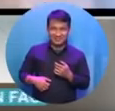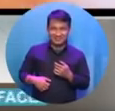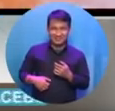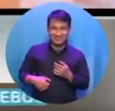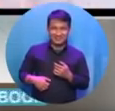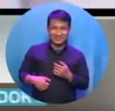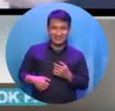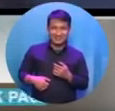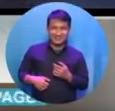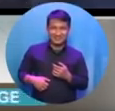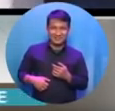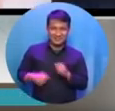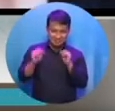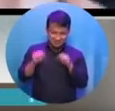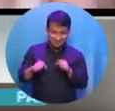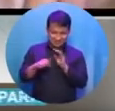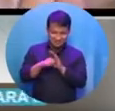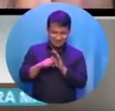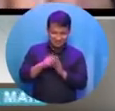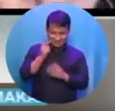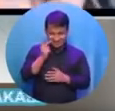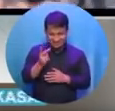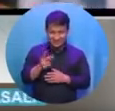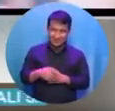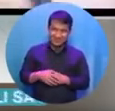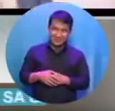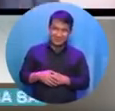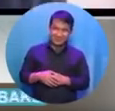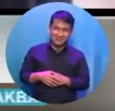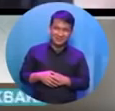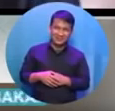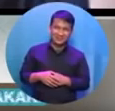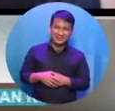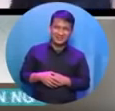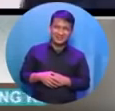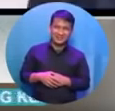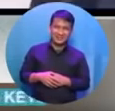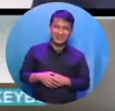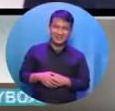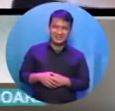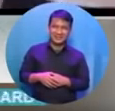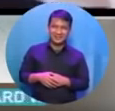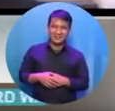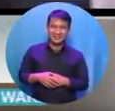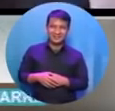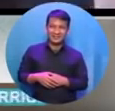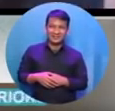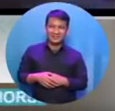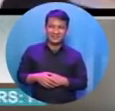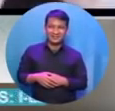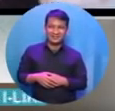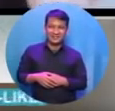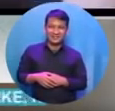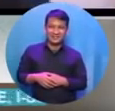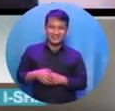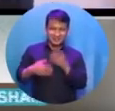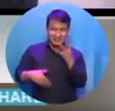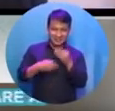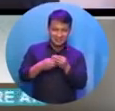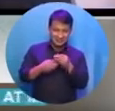ng gitara? Pwede mag-sample? Tinan ko nga. Eh baka dekorasyon lang yan. Sige nga. Tinan natin. May dagdag to